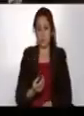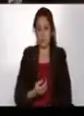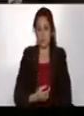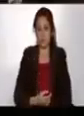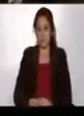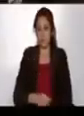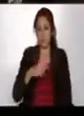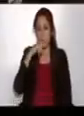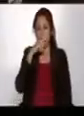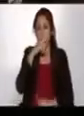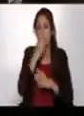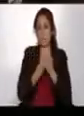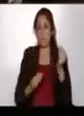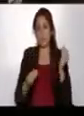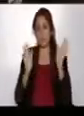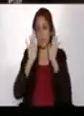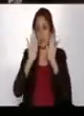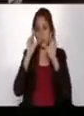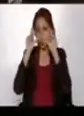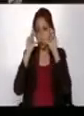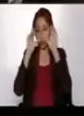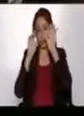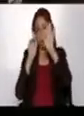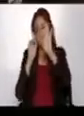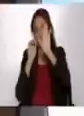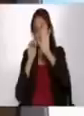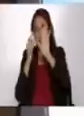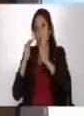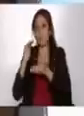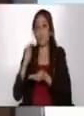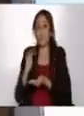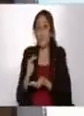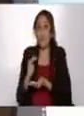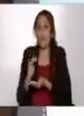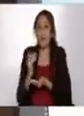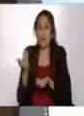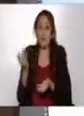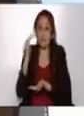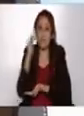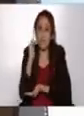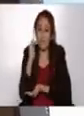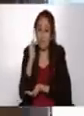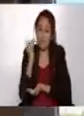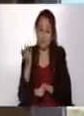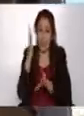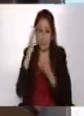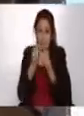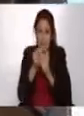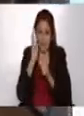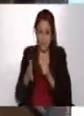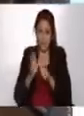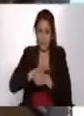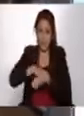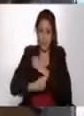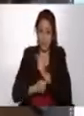ده حبيبها دي فيها ايه؟ حبيبها دي فيها ايه؟ حبيبها دي ملاك من